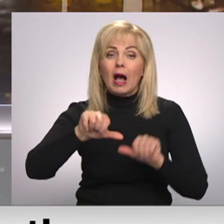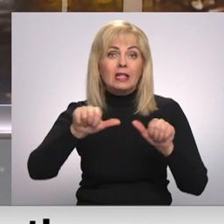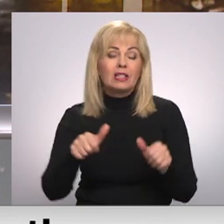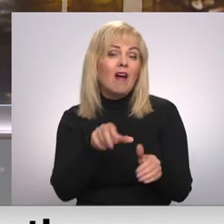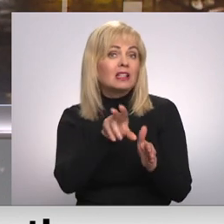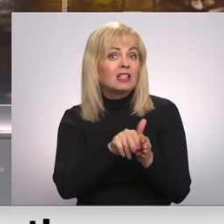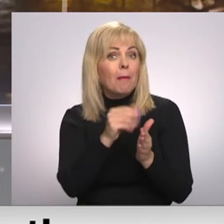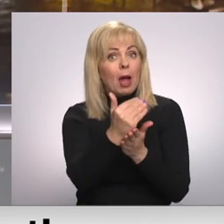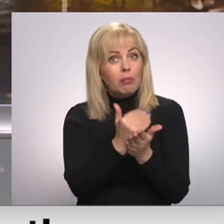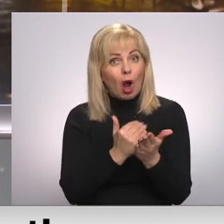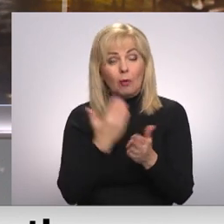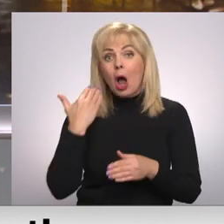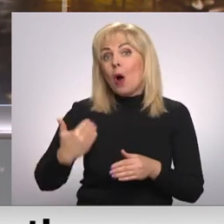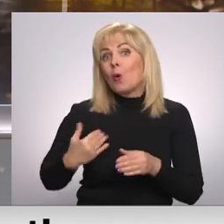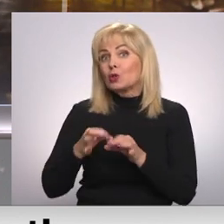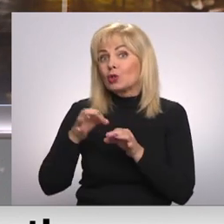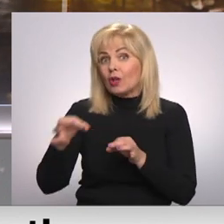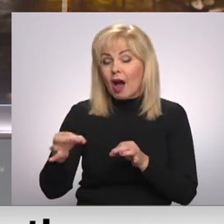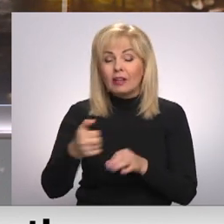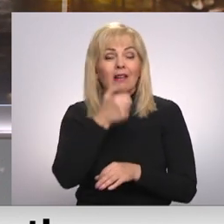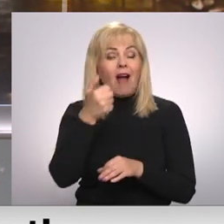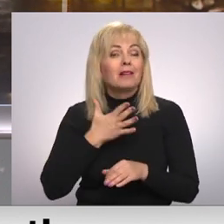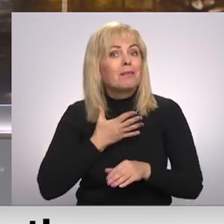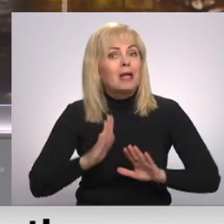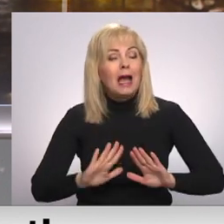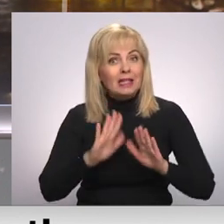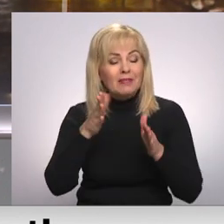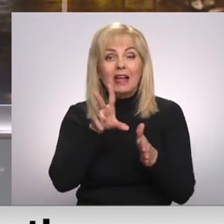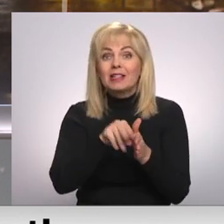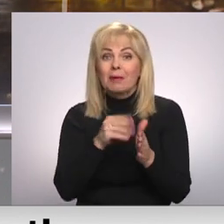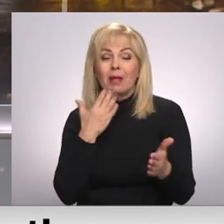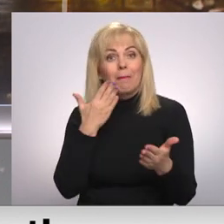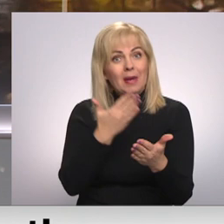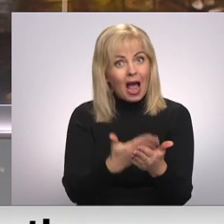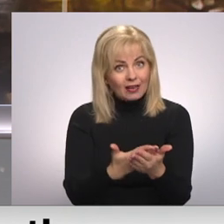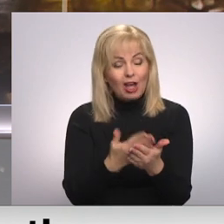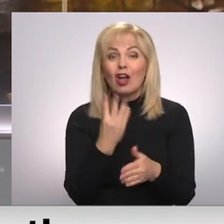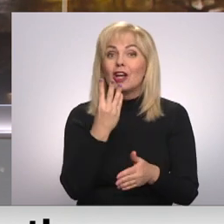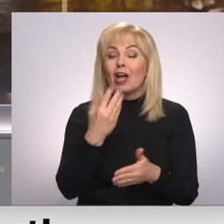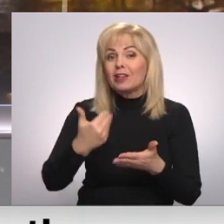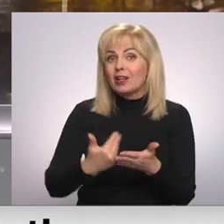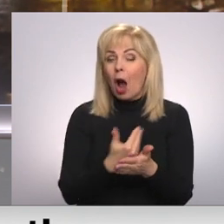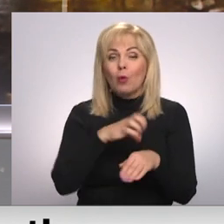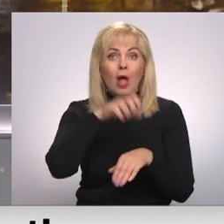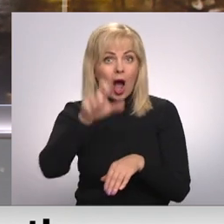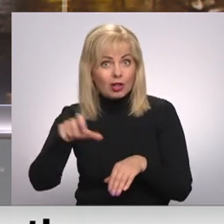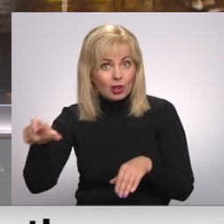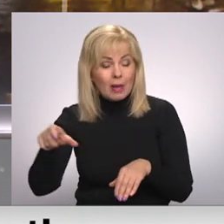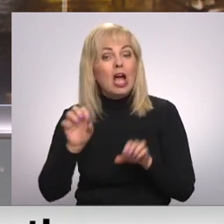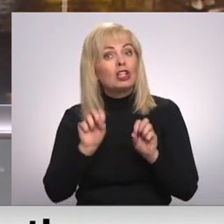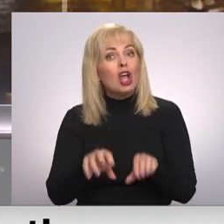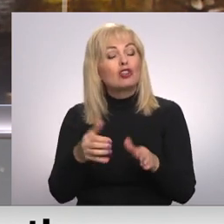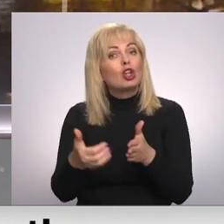stipendiju programma. Kuldīgas novadā šis gads bijis īpaši veiksmīgs, jo stipendijai pieteikušies 4 topošie ārsti trūkstošajās